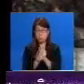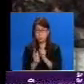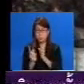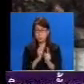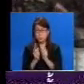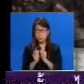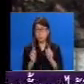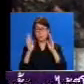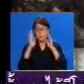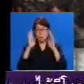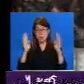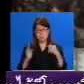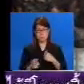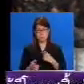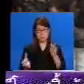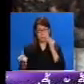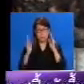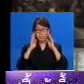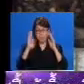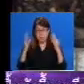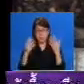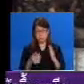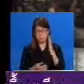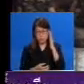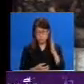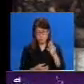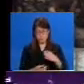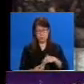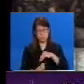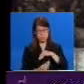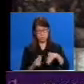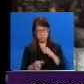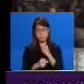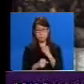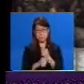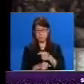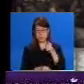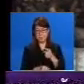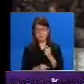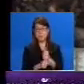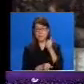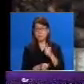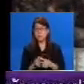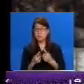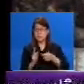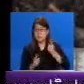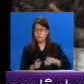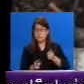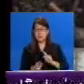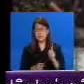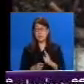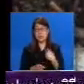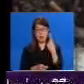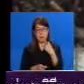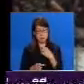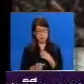งที่ดีว่าการได้เรียนรู้ตรงนี้สามารถนำเอาไปใช้งานได้จริงและสิ่งสำคัญคือคนที่จะล